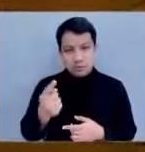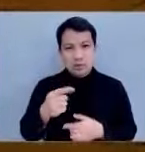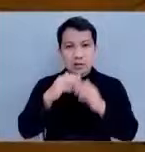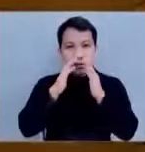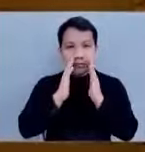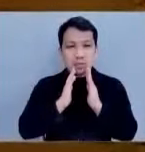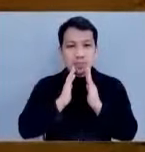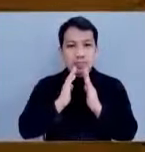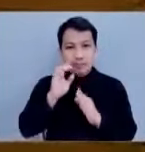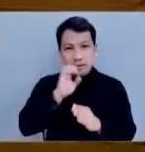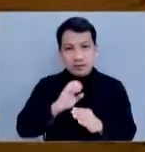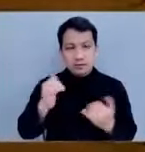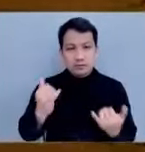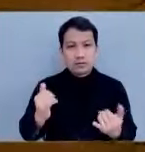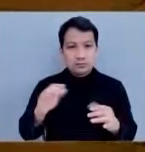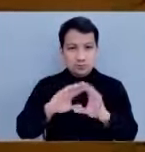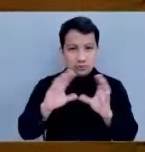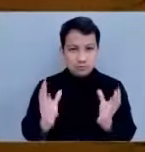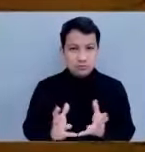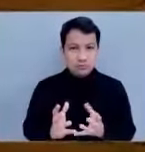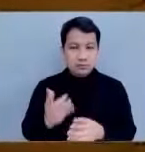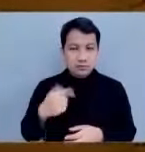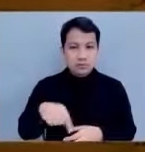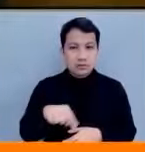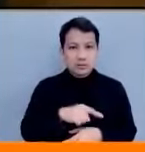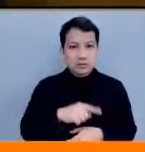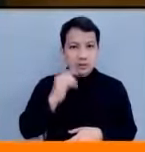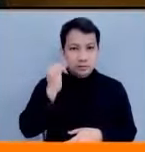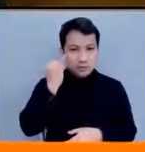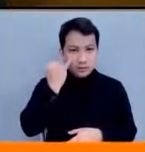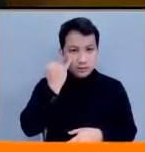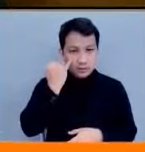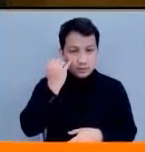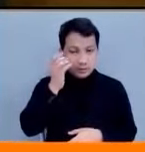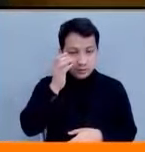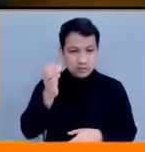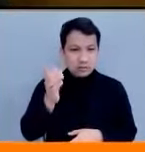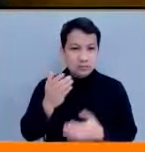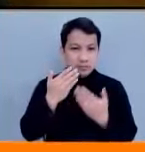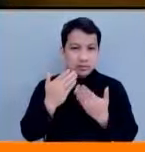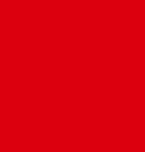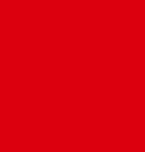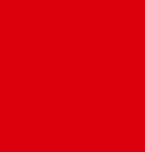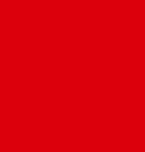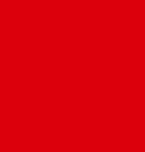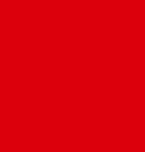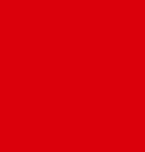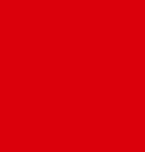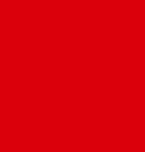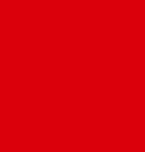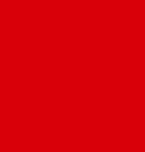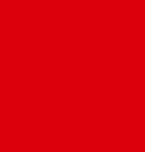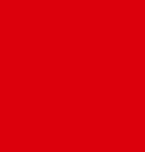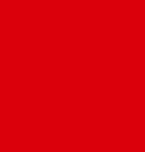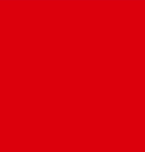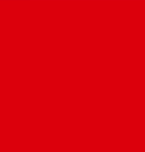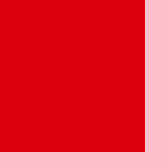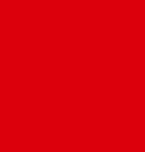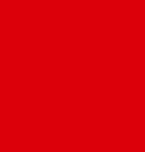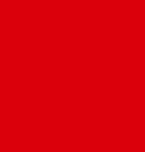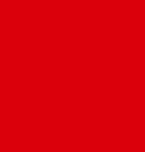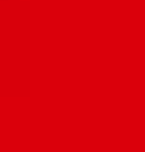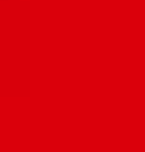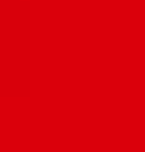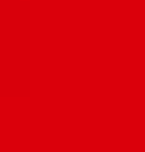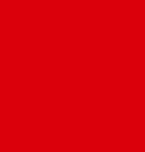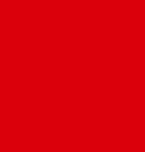na elepante ito sa buong mundo. Cheryl. Maraming salamat, Gary De Leon. Mga kapatid, Cheryl